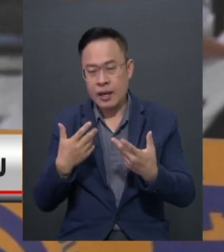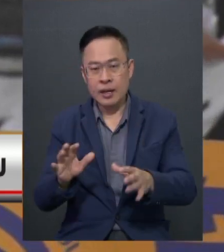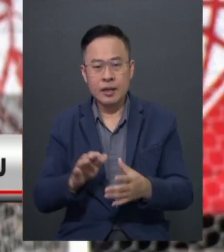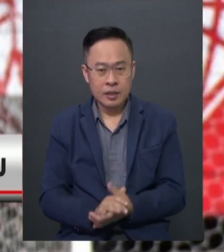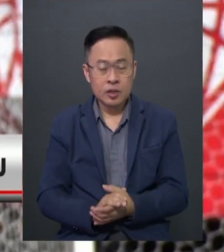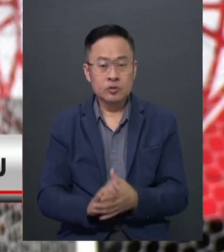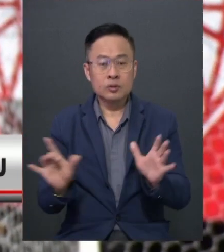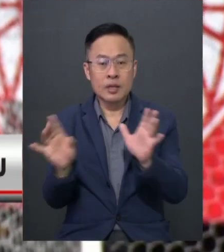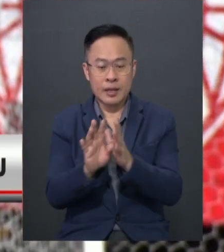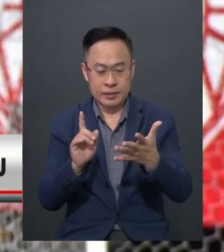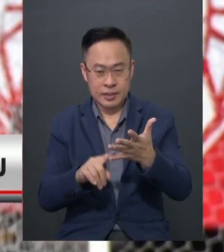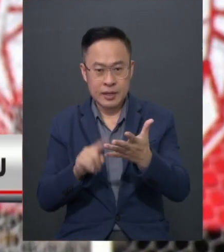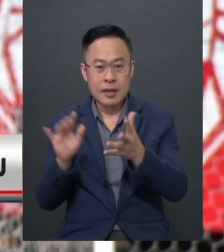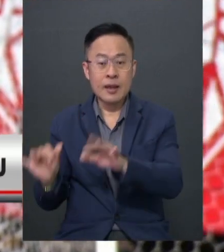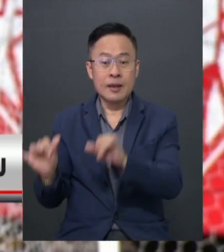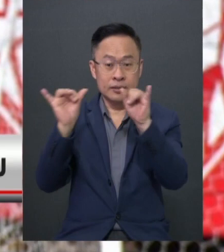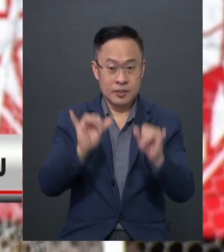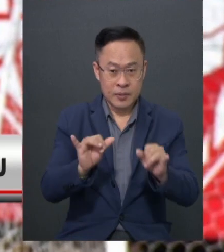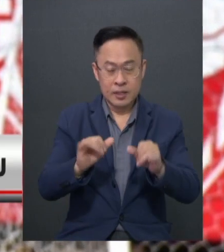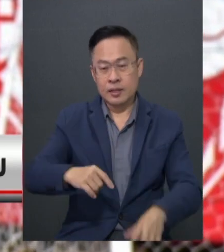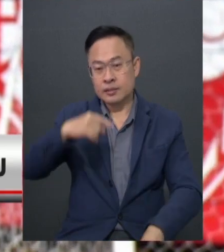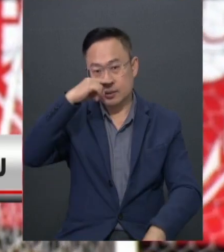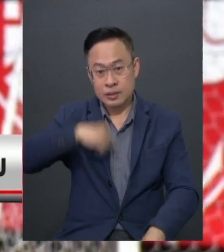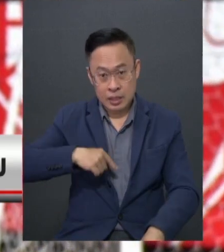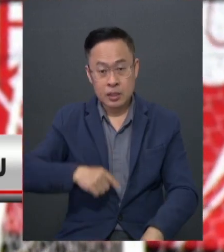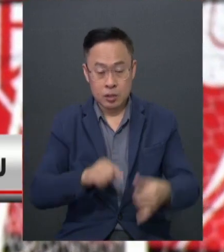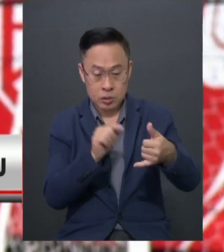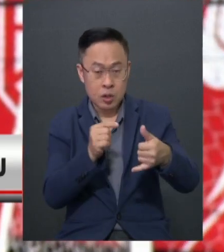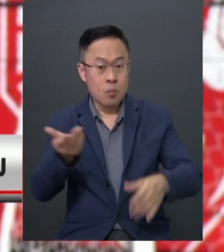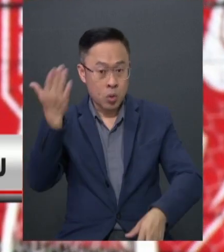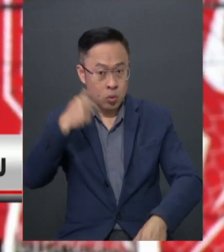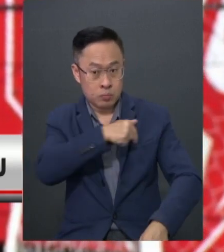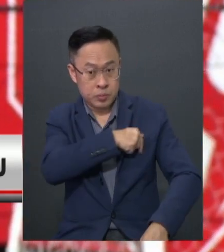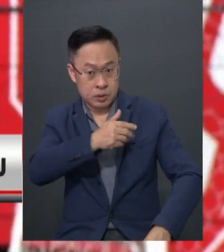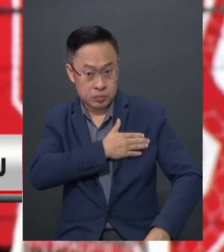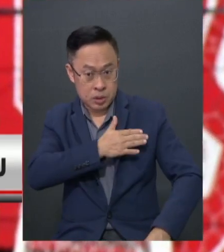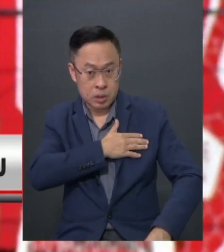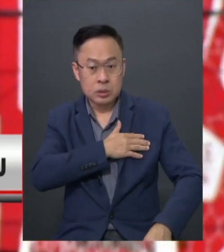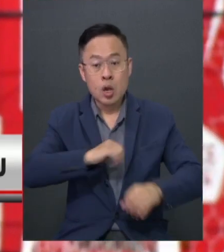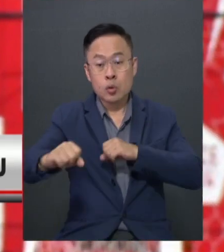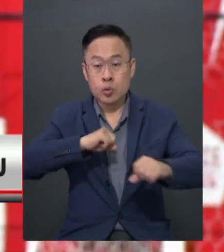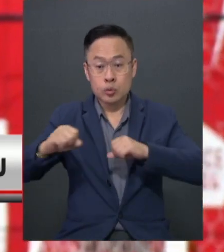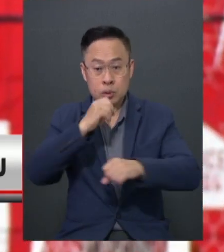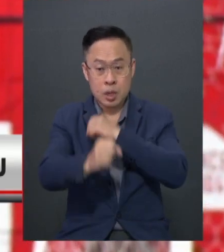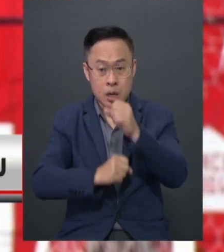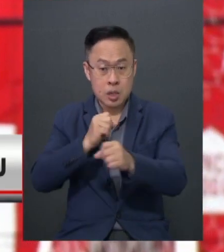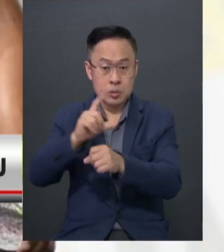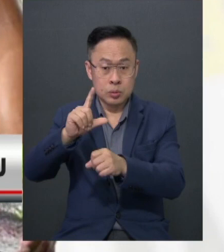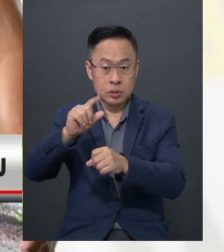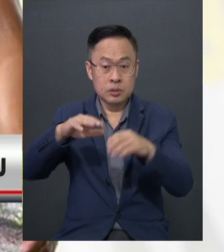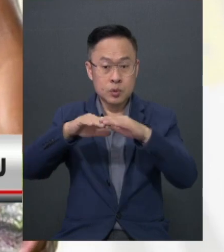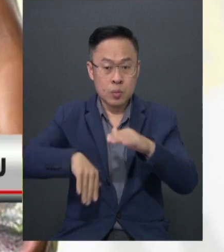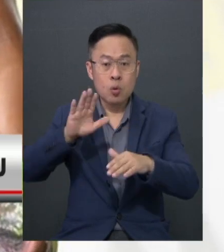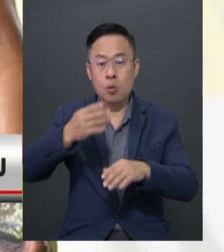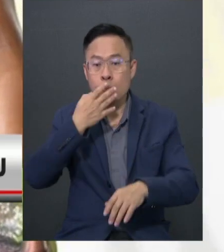แล้วก็เจ้าตัวเนี่ยมีดีกรีไปถึงเยาวชนทีมชาติบราซิลชุด u20มาแล้วด้วยเออนะฮะก็น่าสนใจเลยว่ากอง